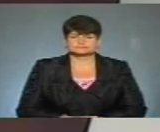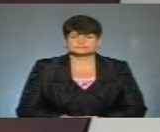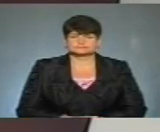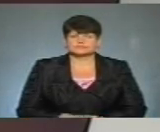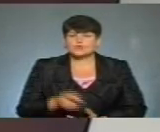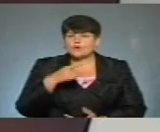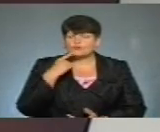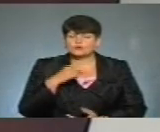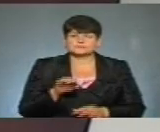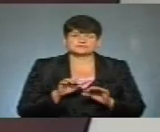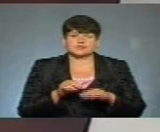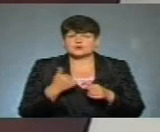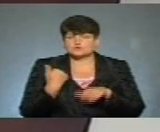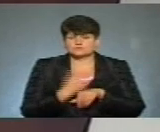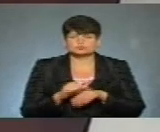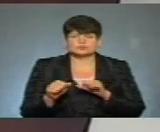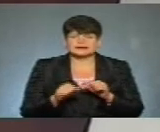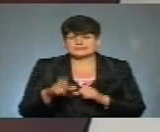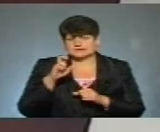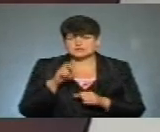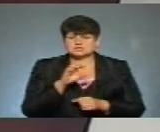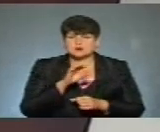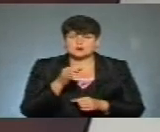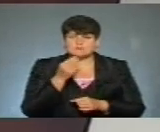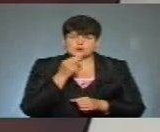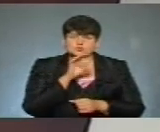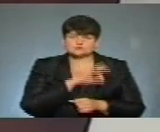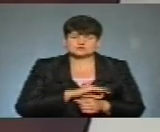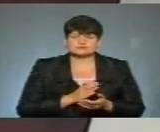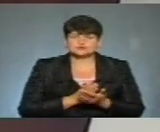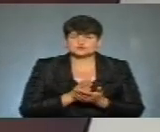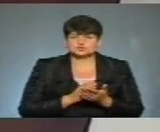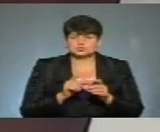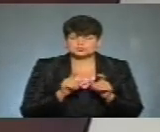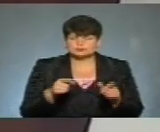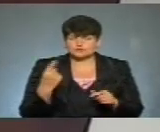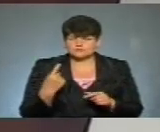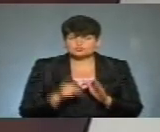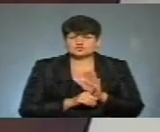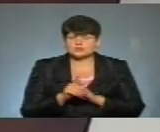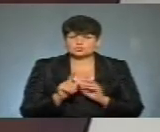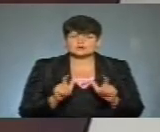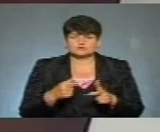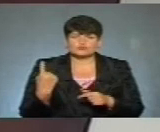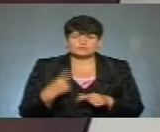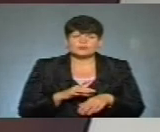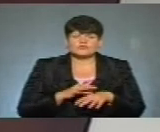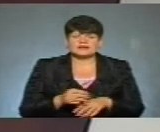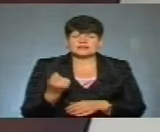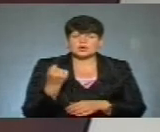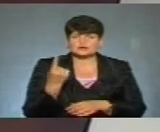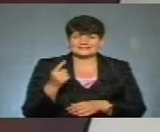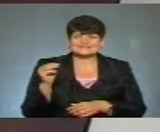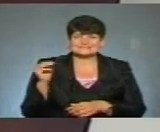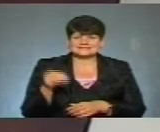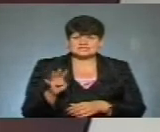За словами речниці Головного управління Держпродспоживслужби області Наталії Грисько, з початку карантину в області провели